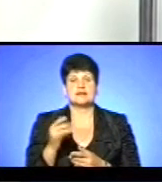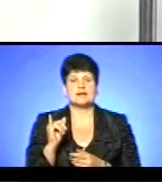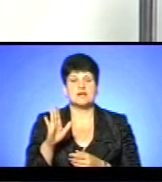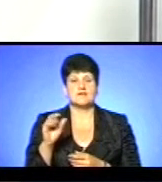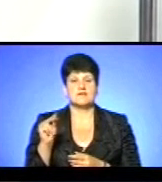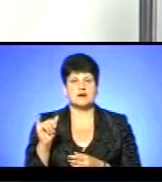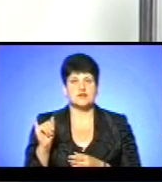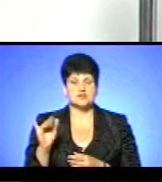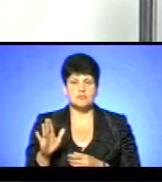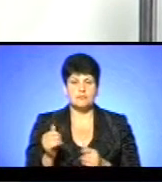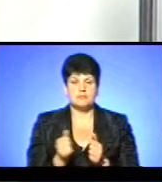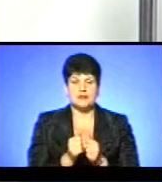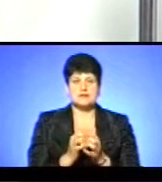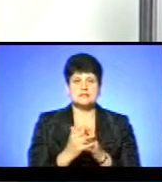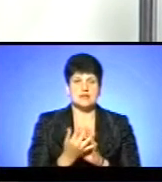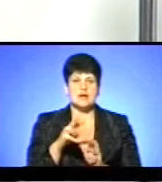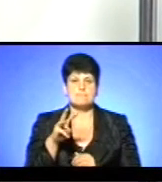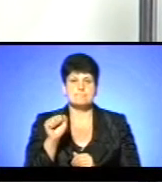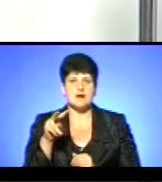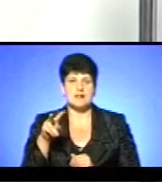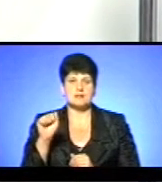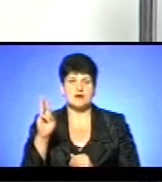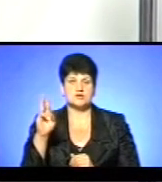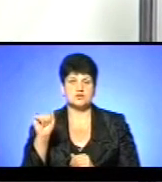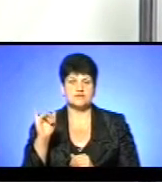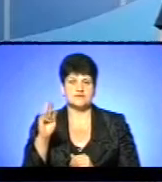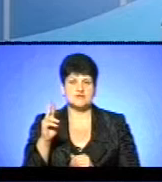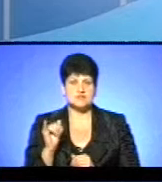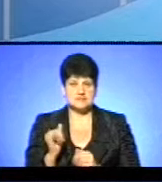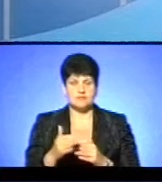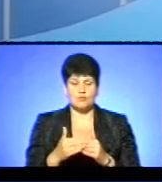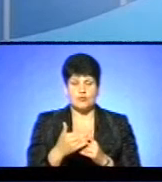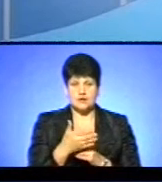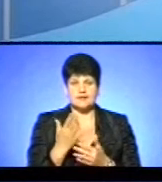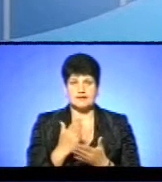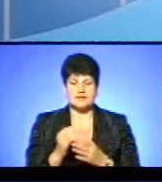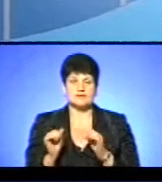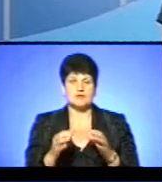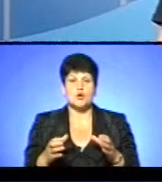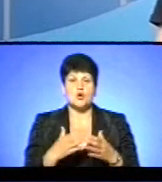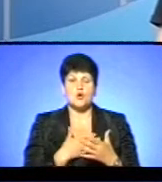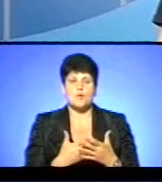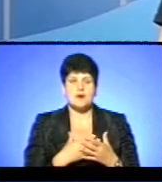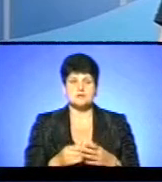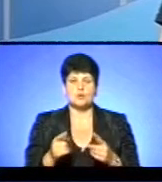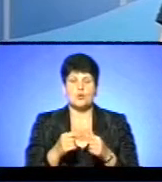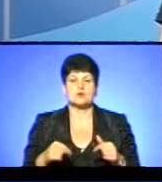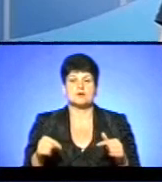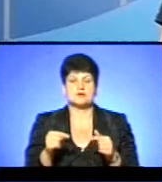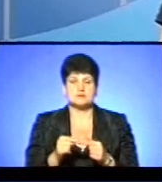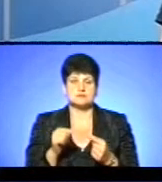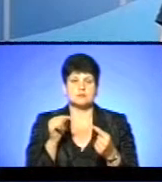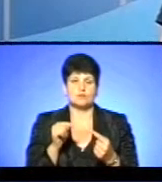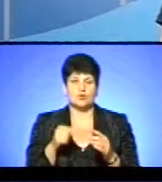села Малашівці Зборівського району. Більше про це розкаже гість студії. Поряд зі мною керівник громадської організації «Протидія корупції» та